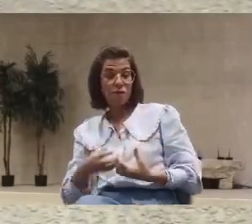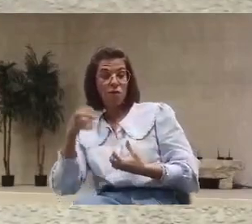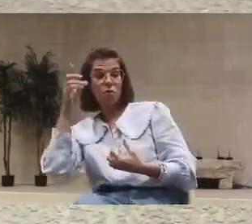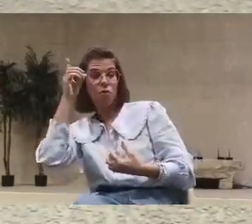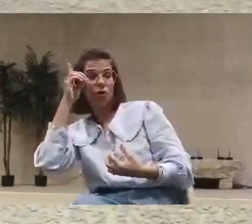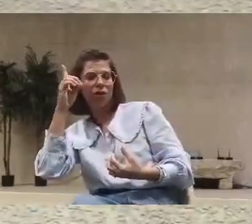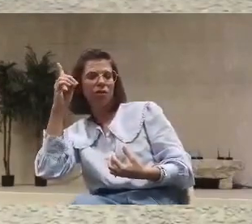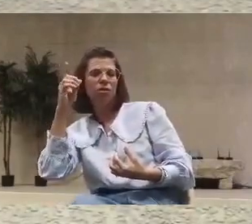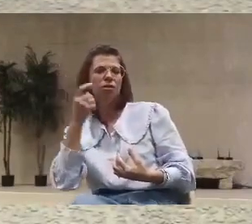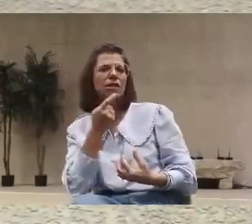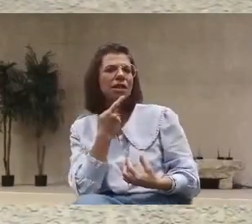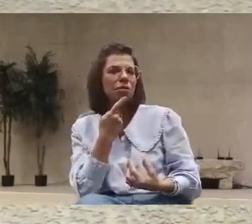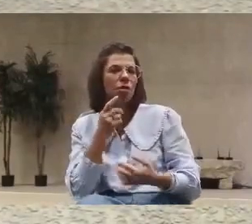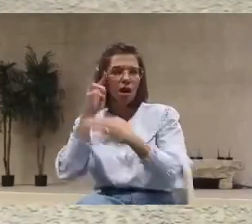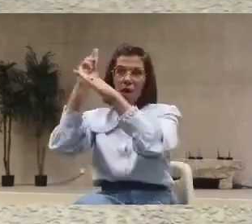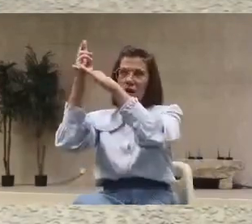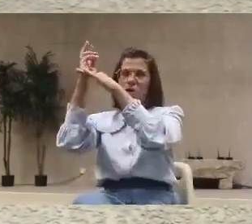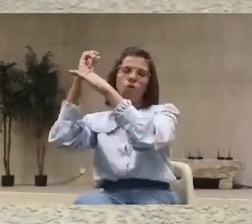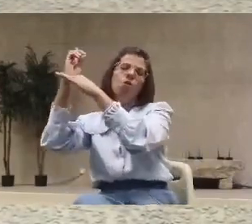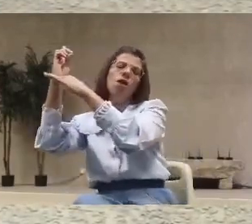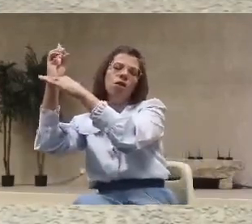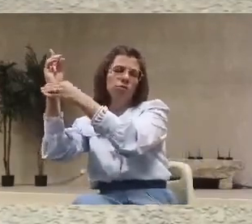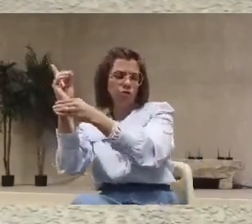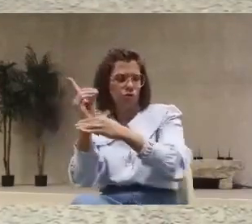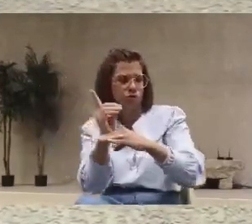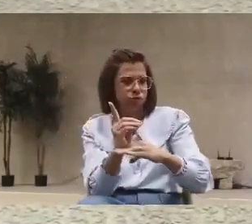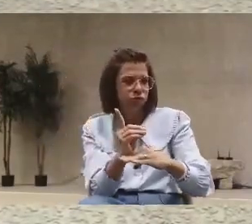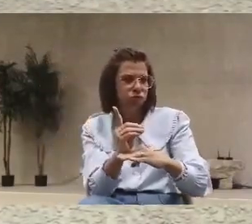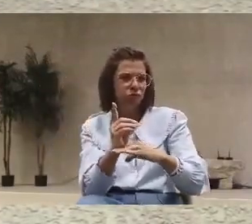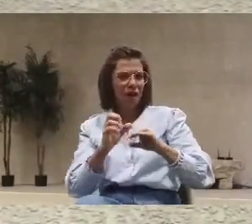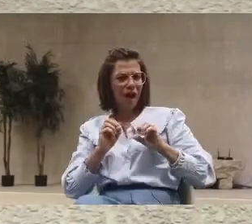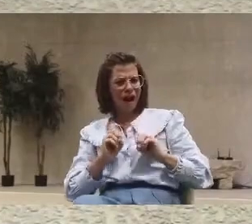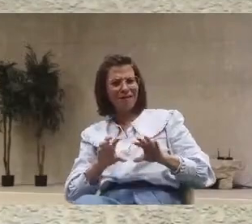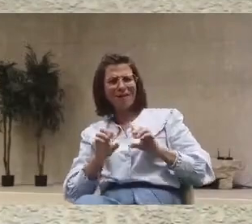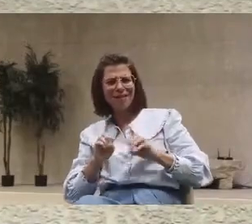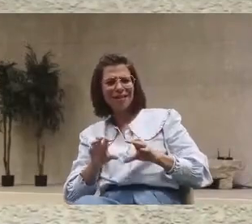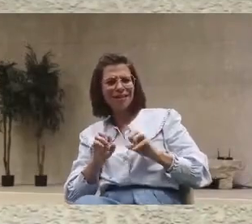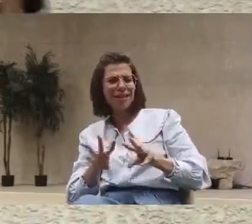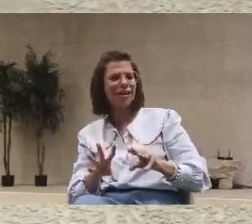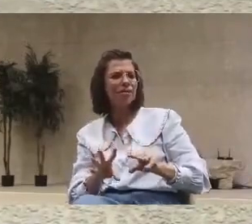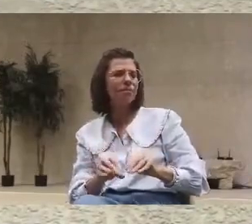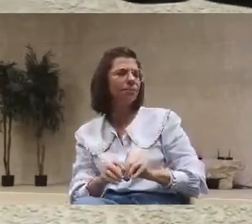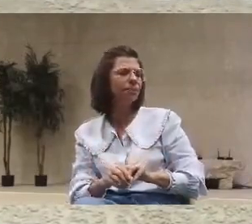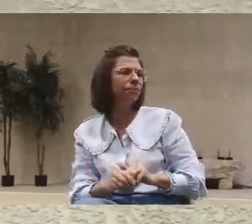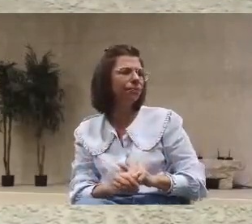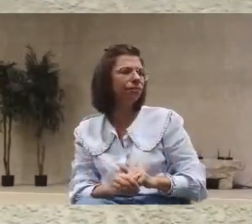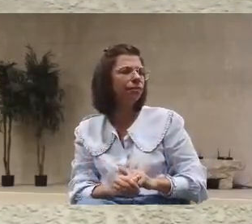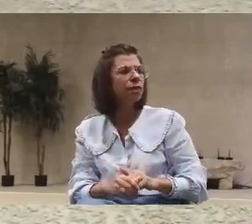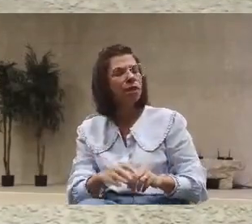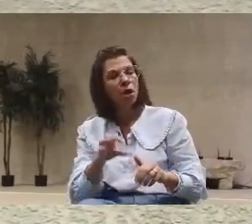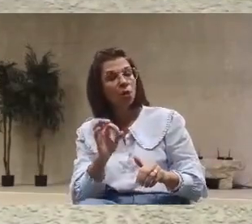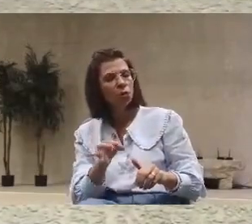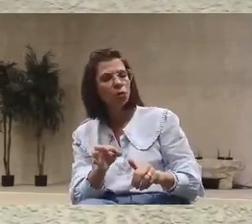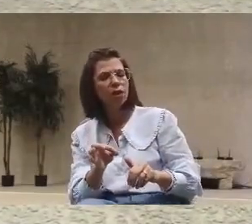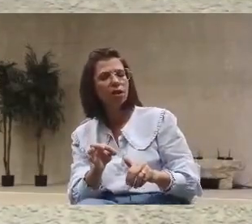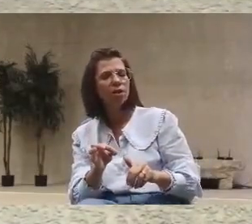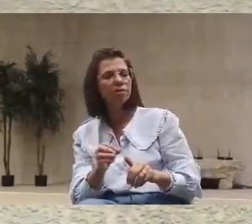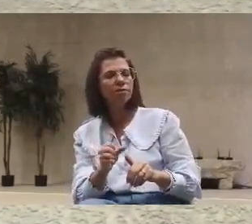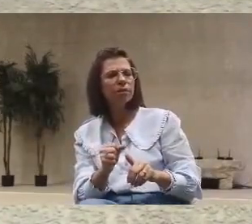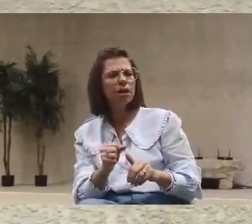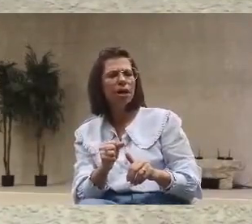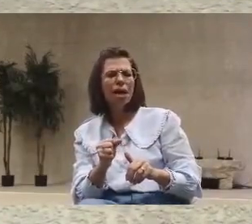humaines et matérielles et tout ce que l'on veut en Christ il nous faut apprendre à savoir merci Seigneur si nous sommes bénis